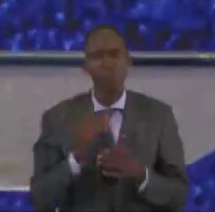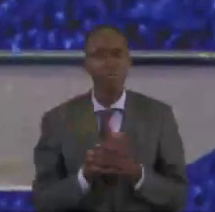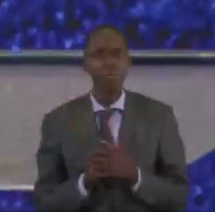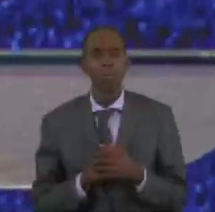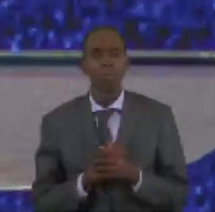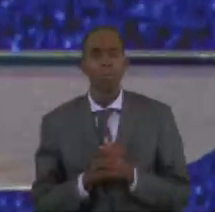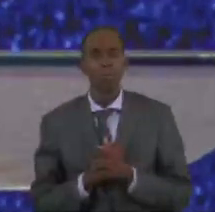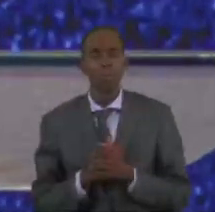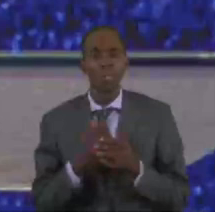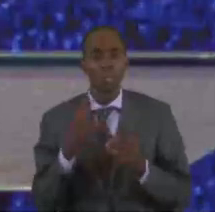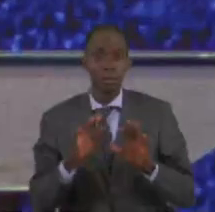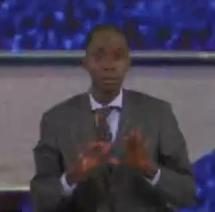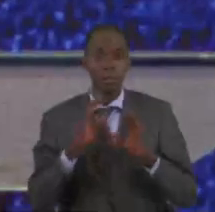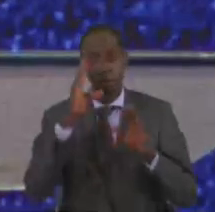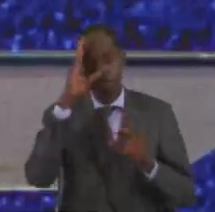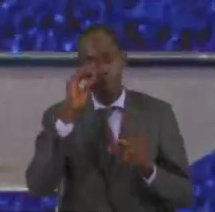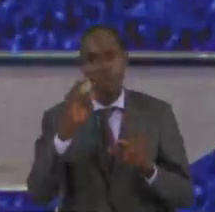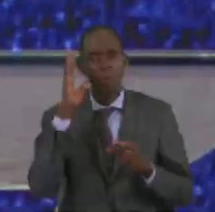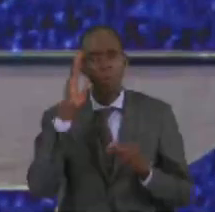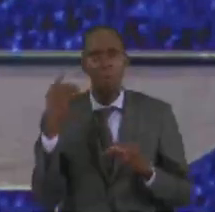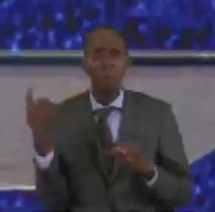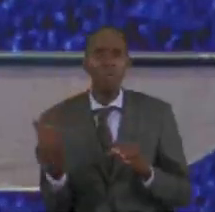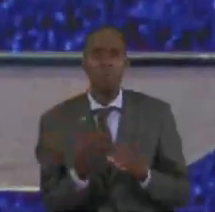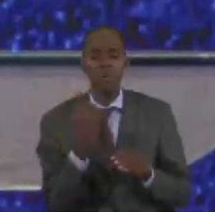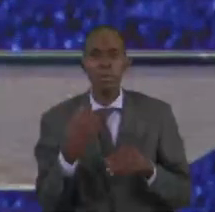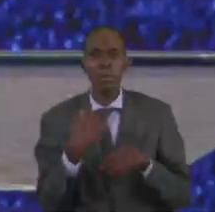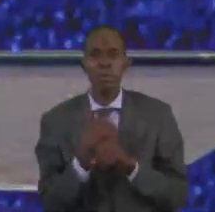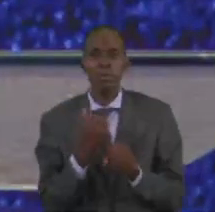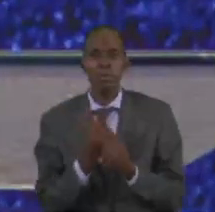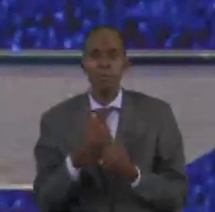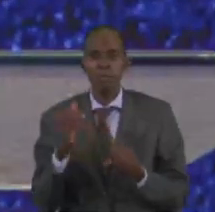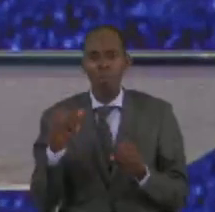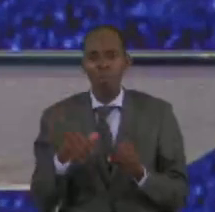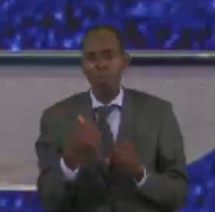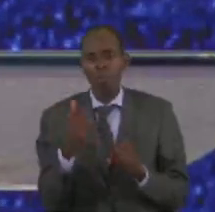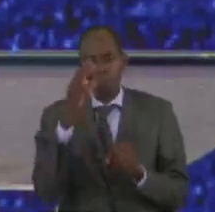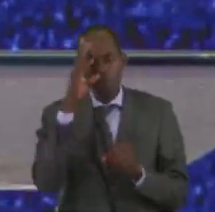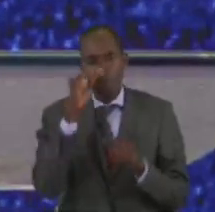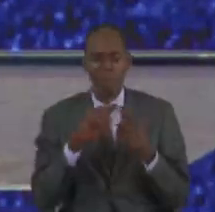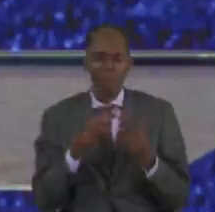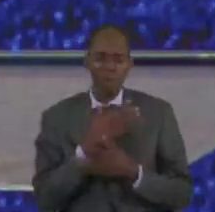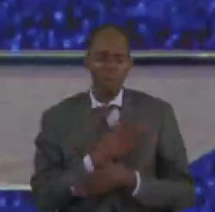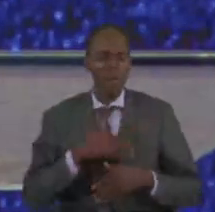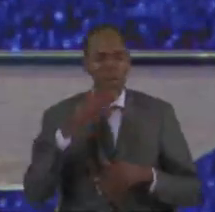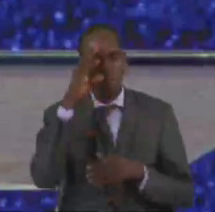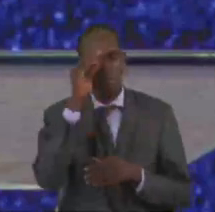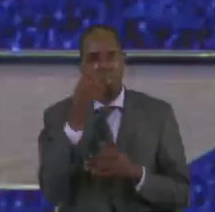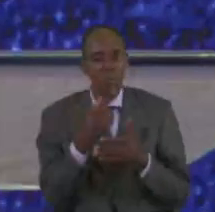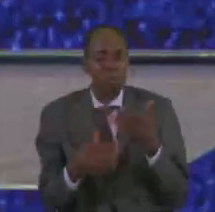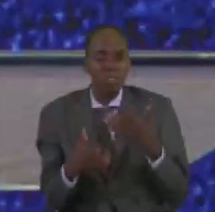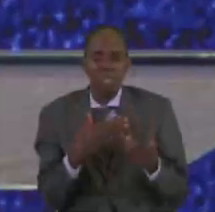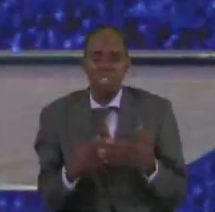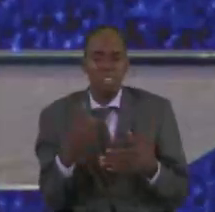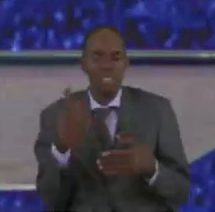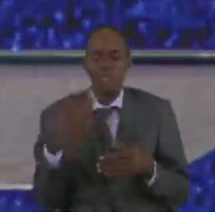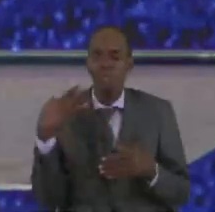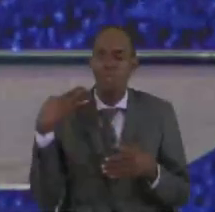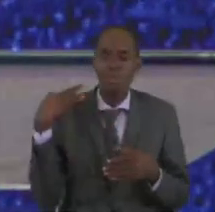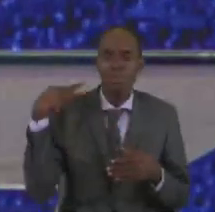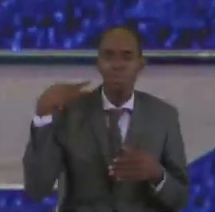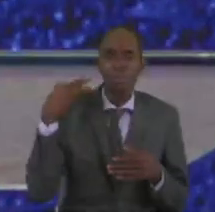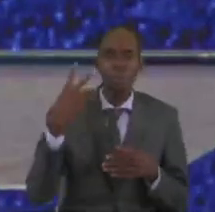La crainte, la peur de l'homme, la crainte des hommes, toujours va pousser quelqu'un à plaire aux hommes.